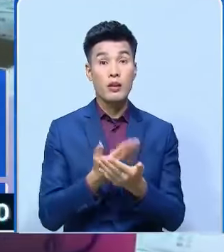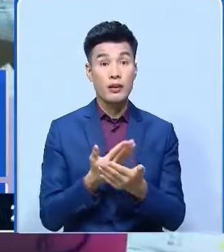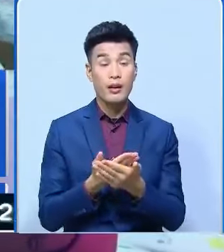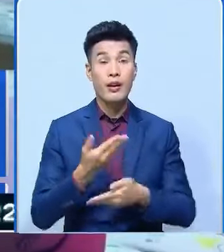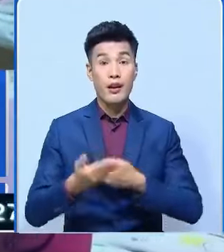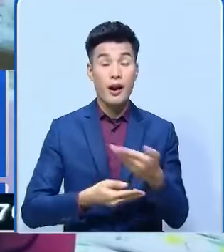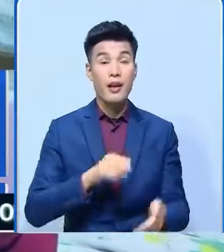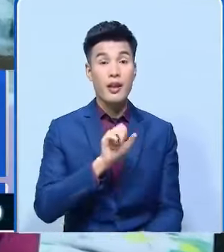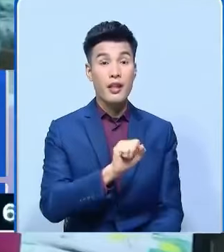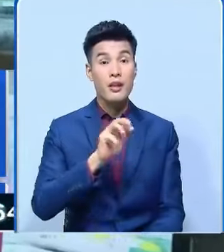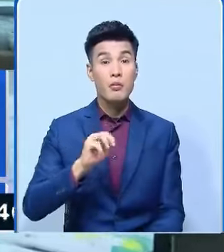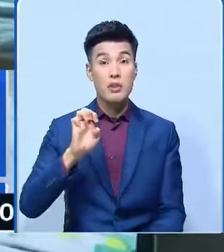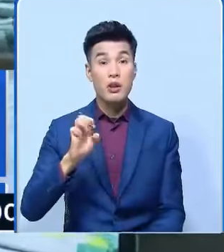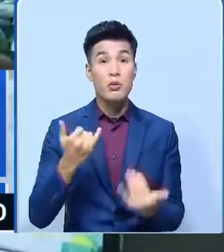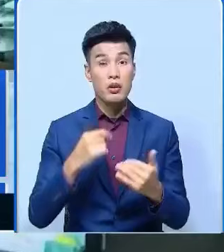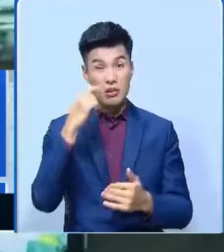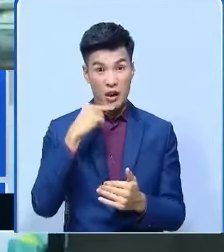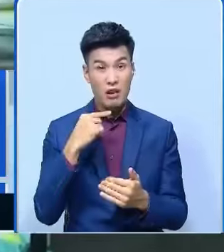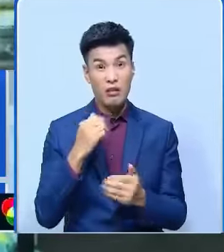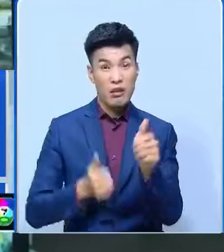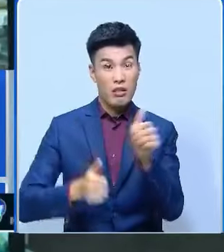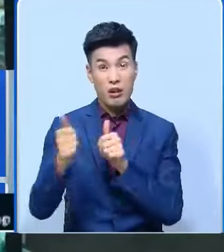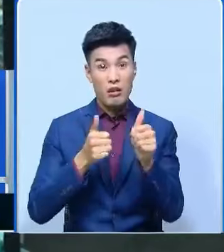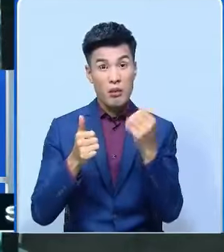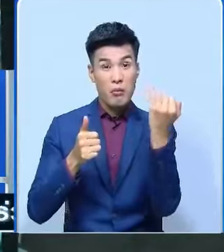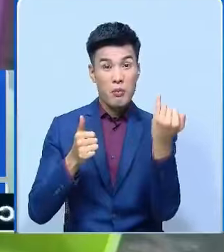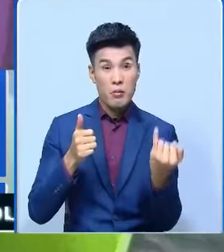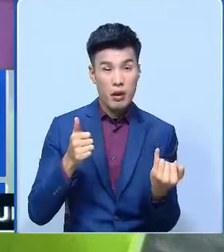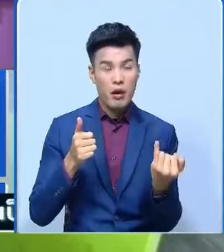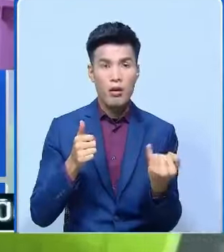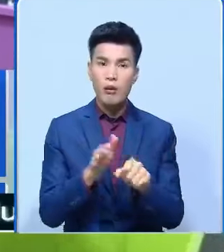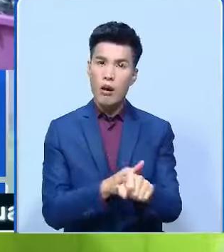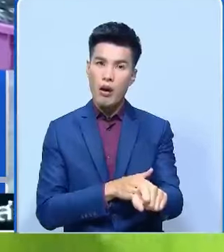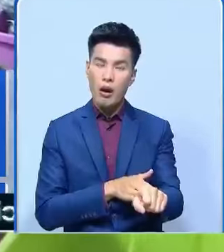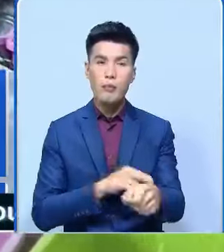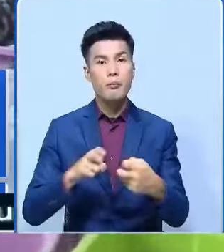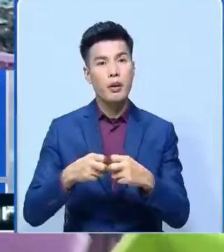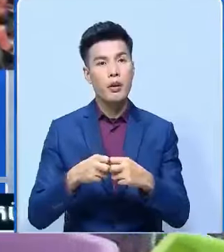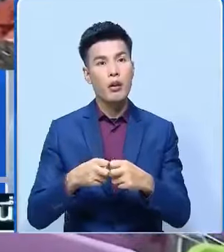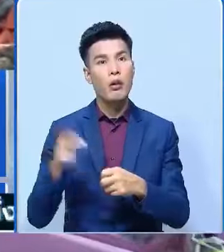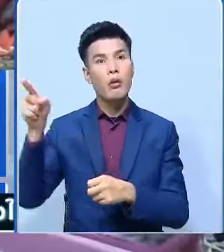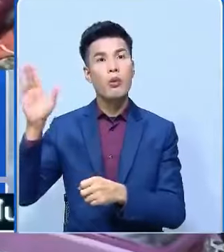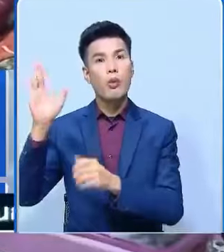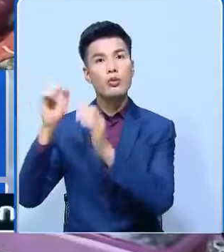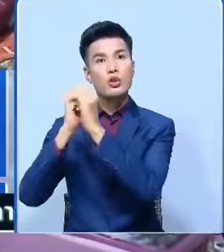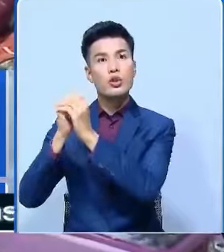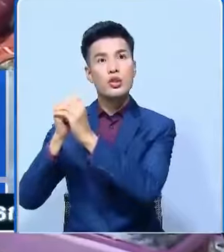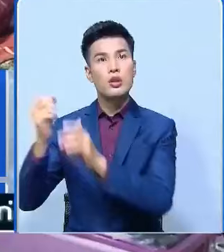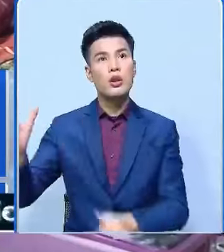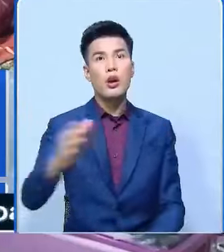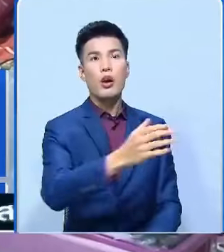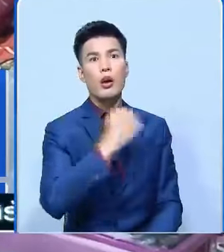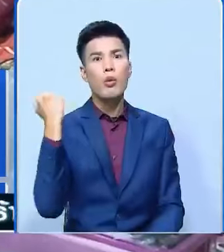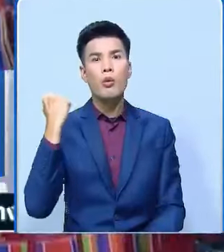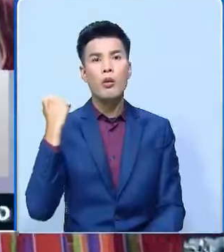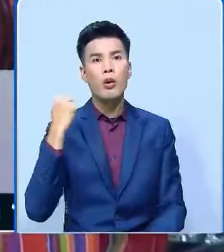ว่านอกจากไทยจะสูญเสียความสามารถทางการแข่งขันระยะยาวจะบานปลายกลายเป็นการล่าอาณานิคมรูปแบบใหม่ที่ไม่